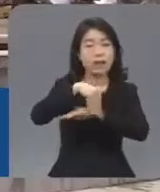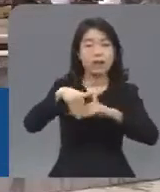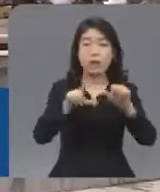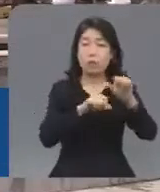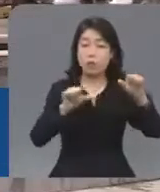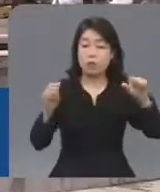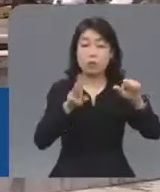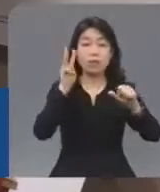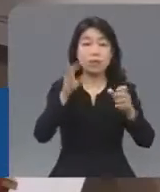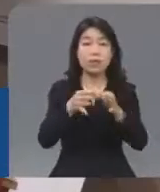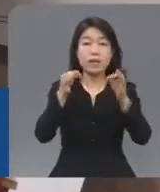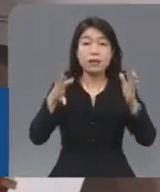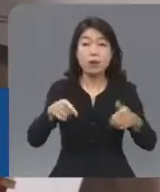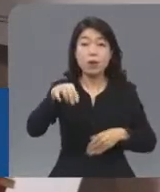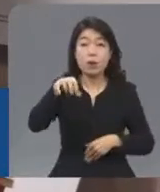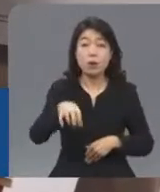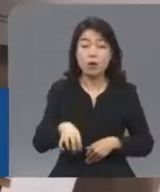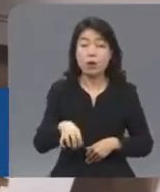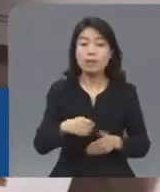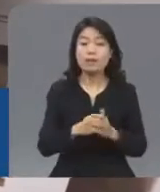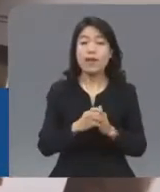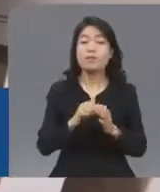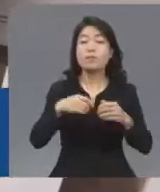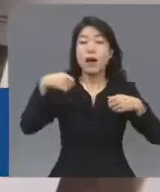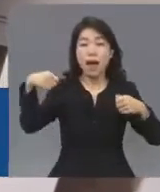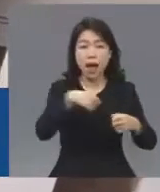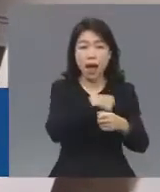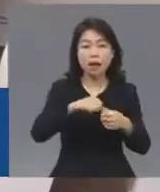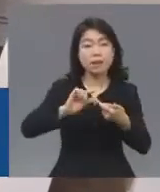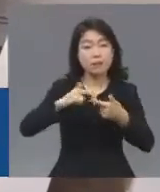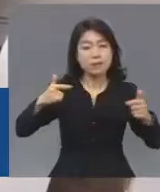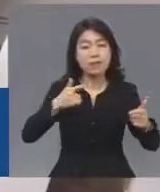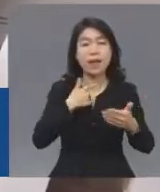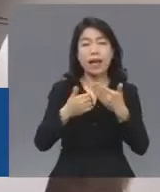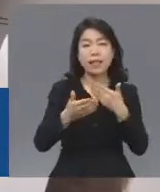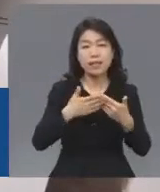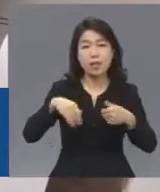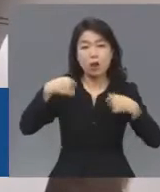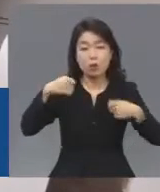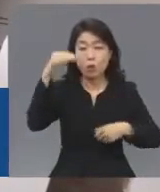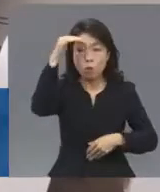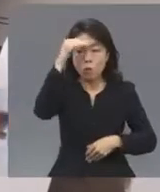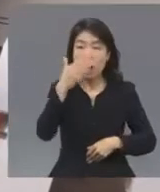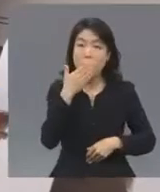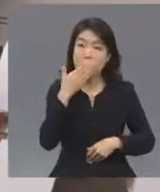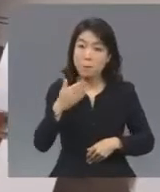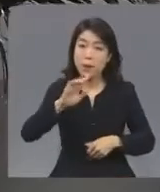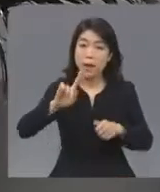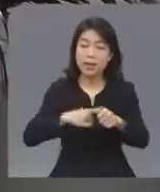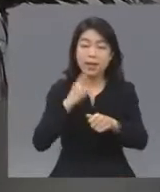5일부터 4일간 예울마루에서 업사이클 악기 챌린지 등 각종 체험과 공연 관람이 가능한